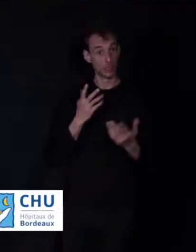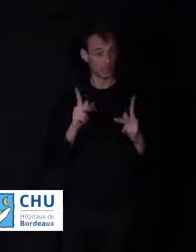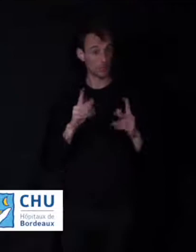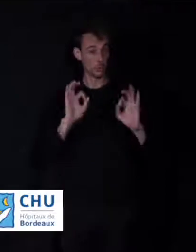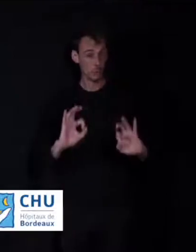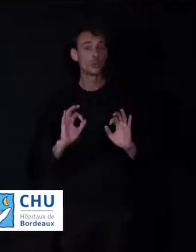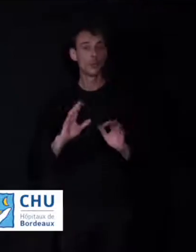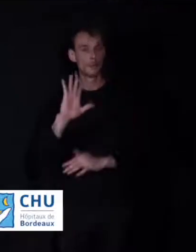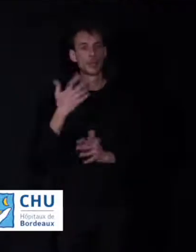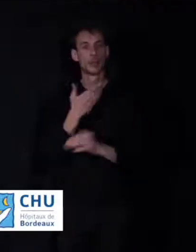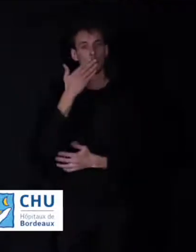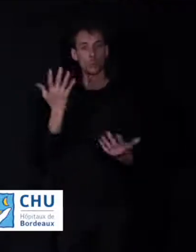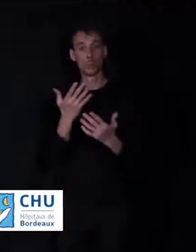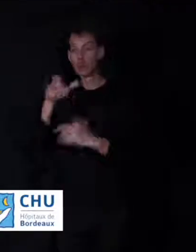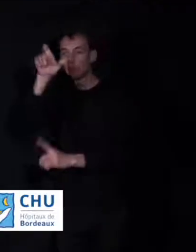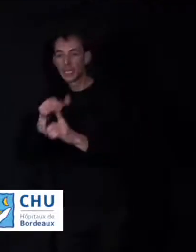pairs, passe souvent mieux.